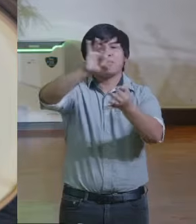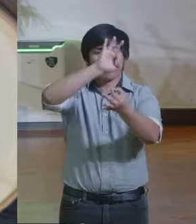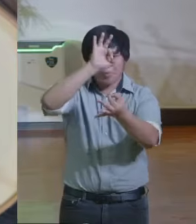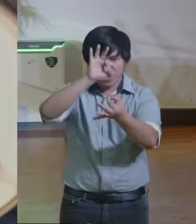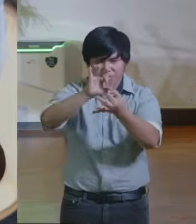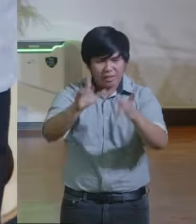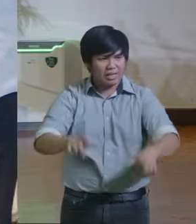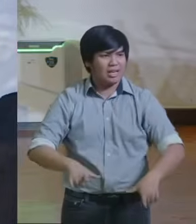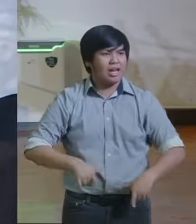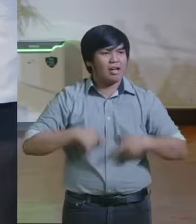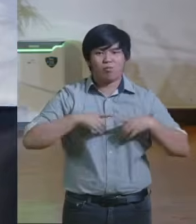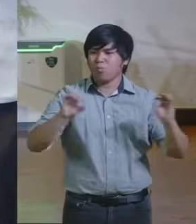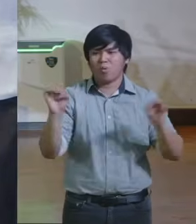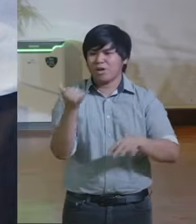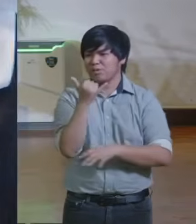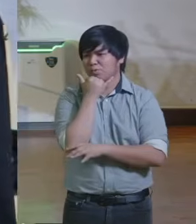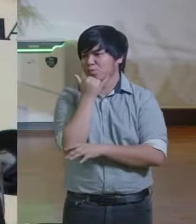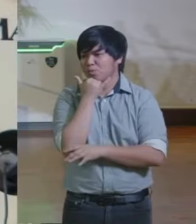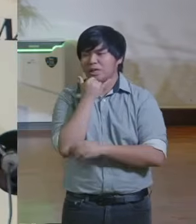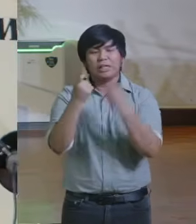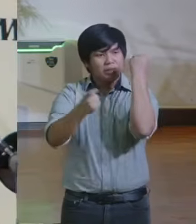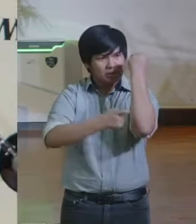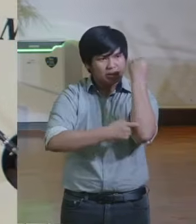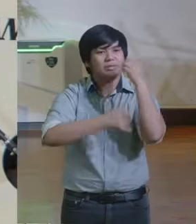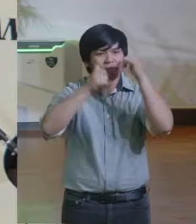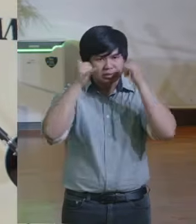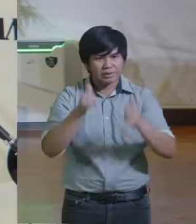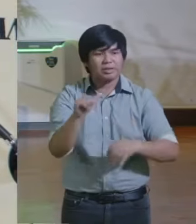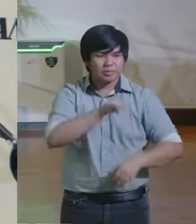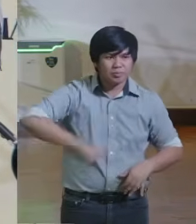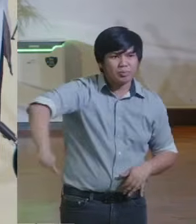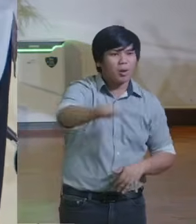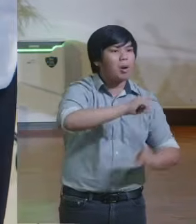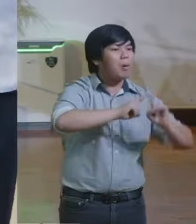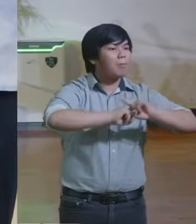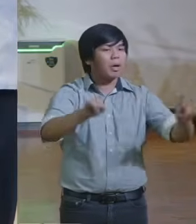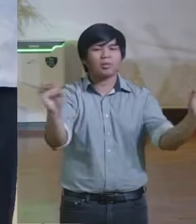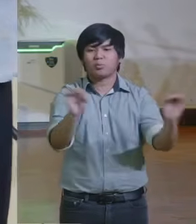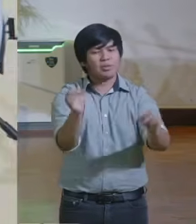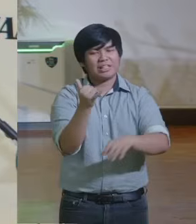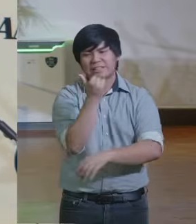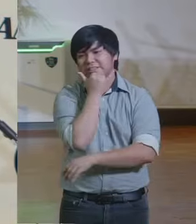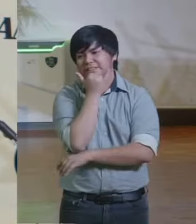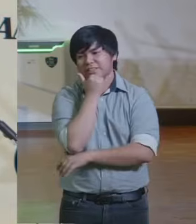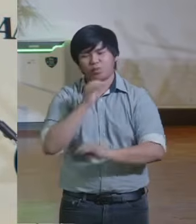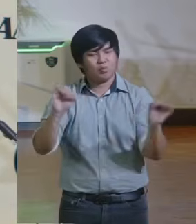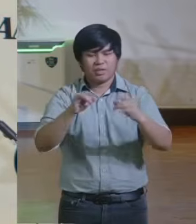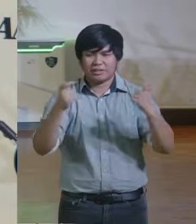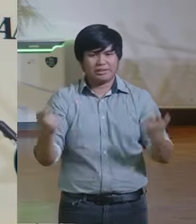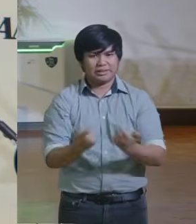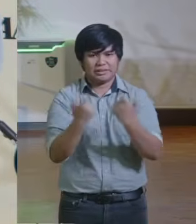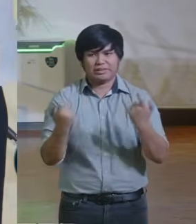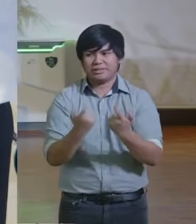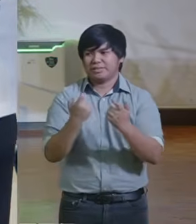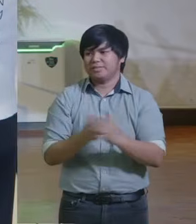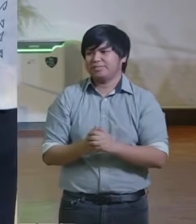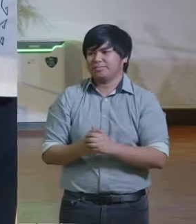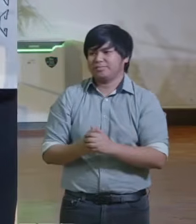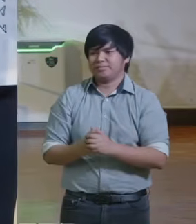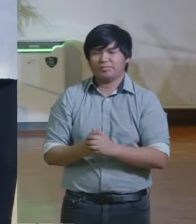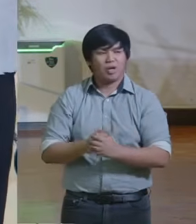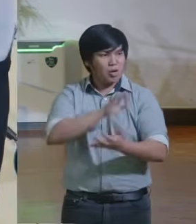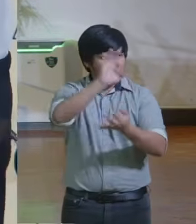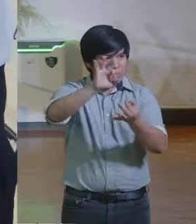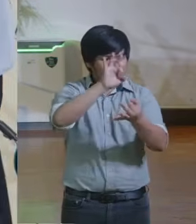Jesus ay perfect. He was tempted in every way, yet He was without sin. Hebrews 4:15. Siya po ang